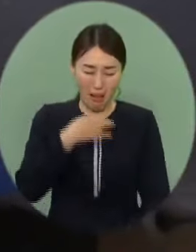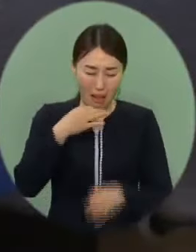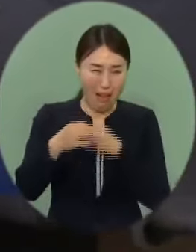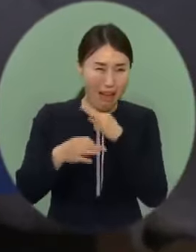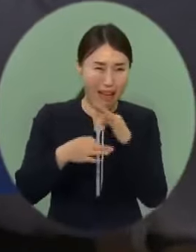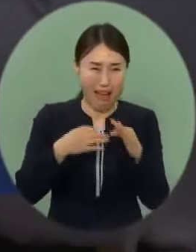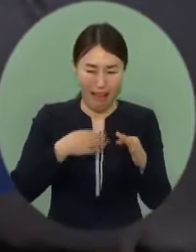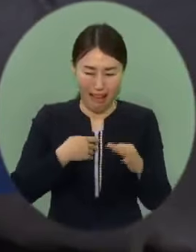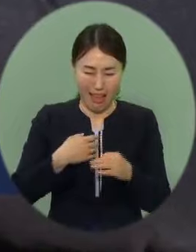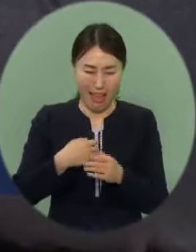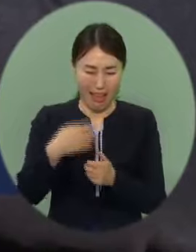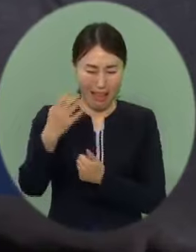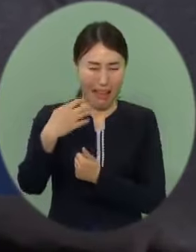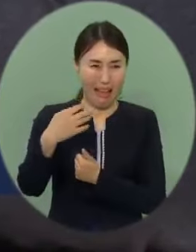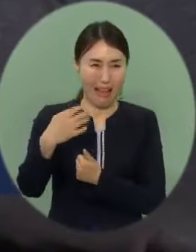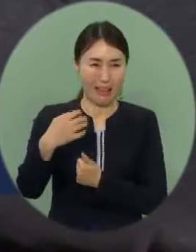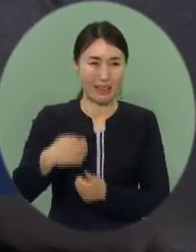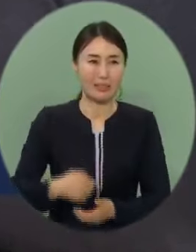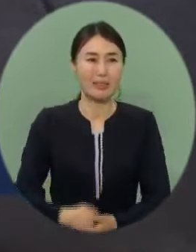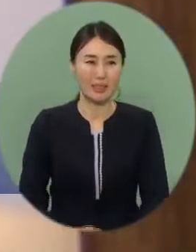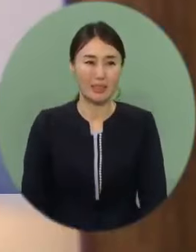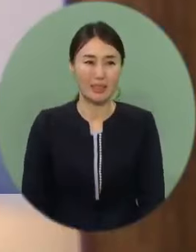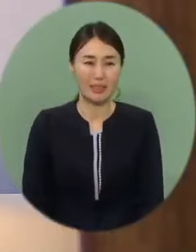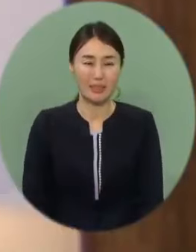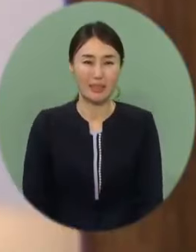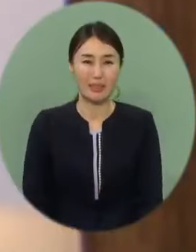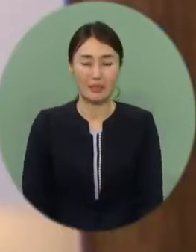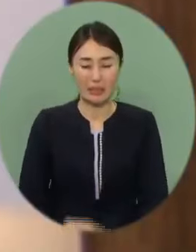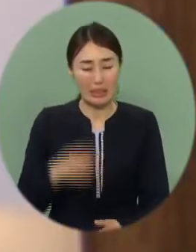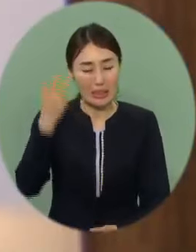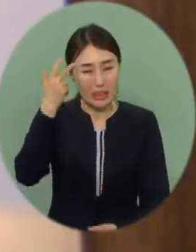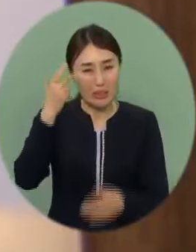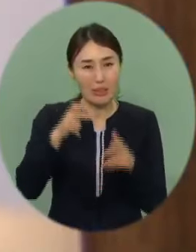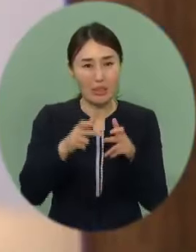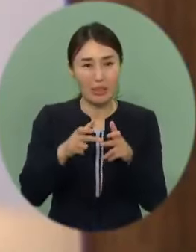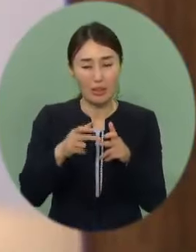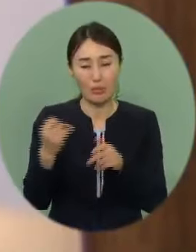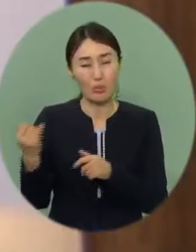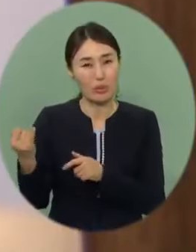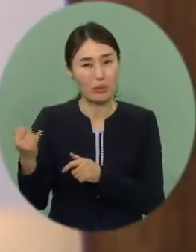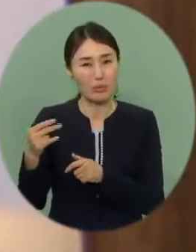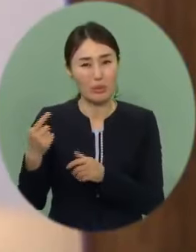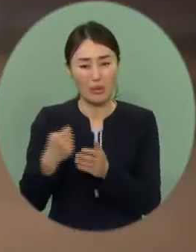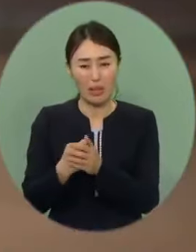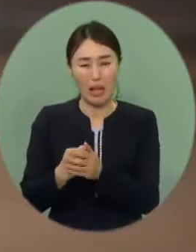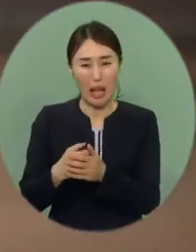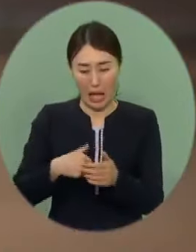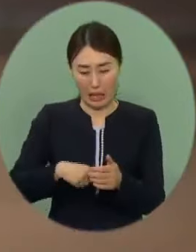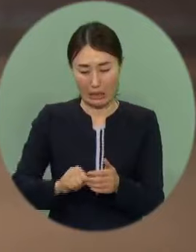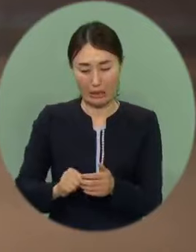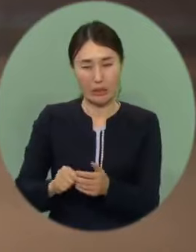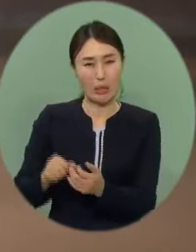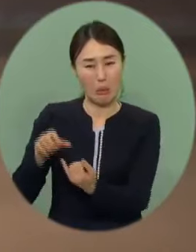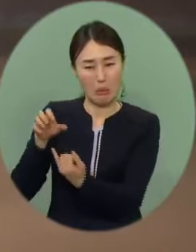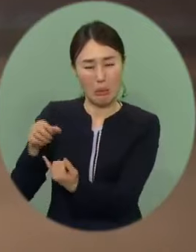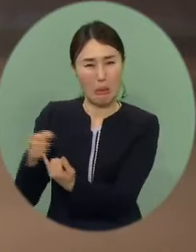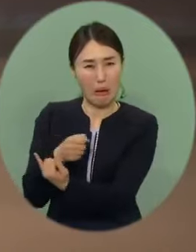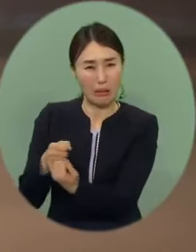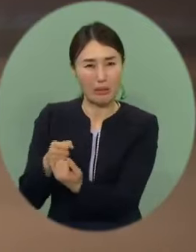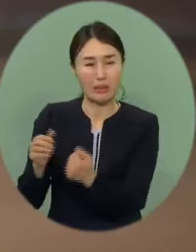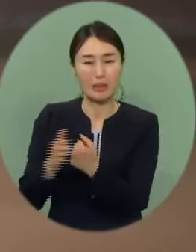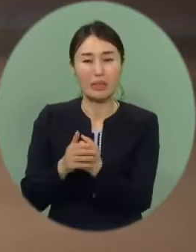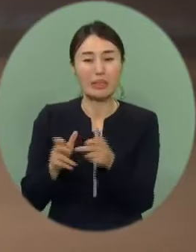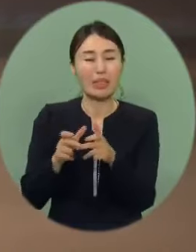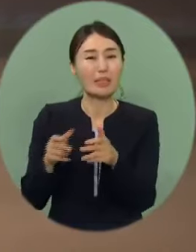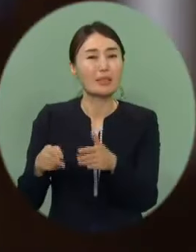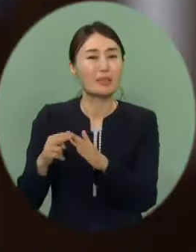있 아들이 소리지르고 그런다 지적 장애인인 아내 역시 아들의 학대로 장애인 시설에 신세를지고